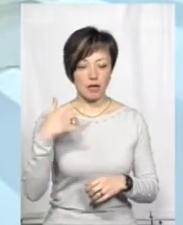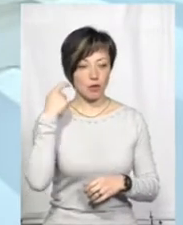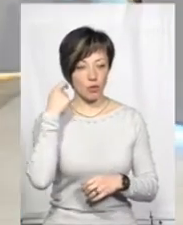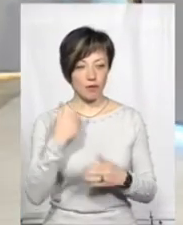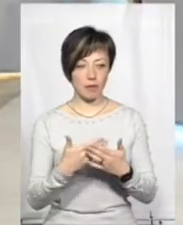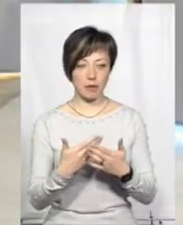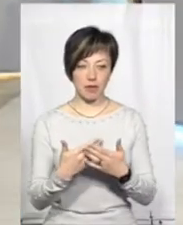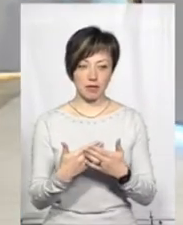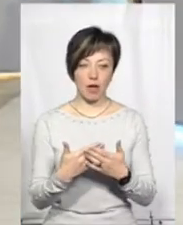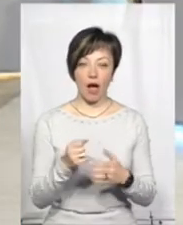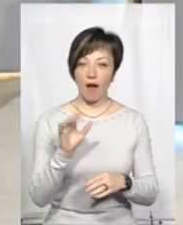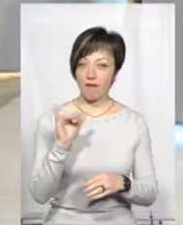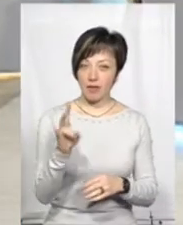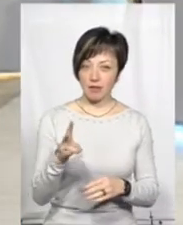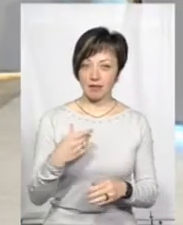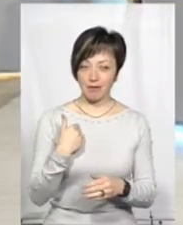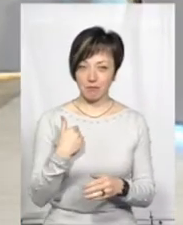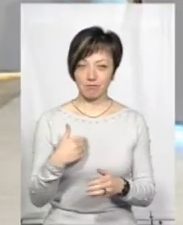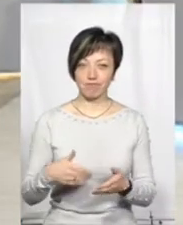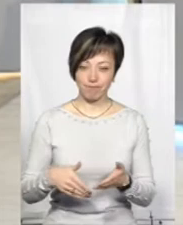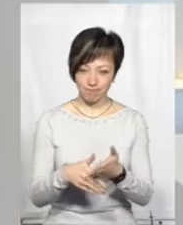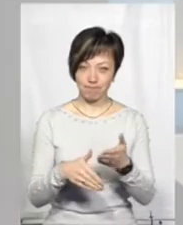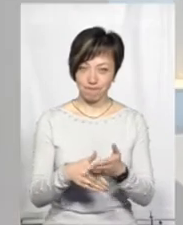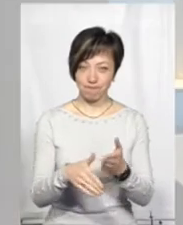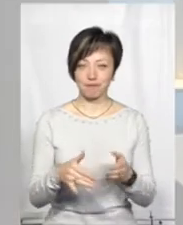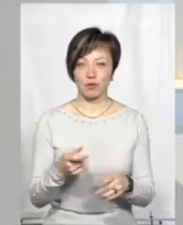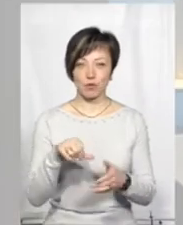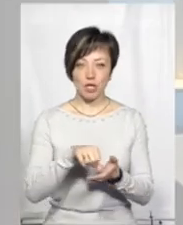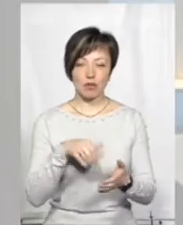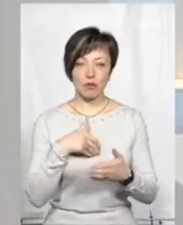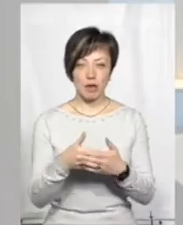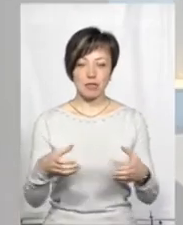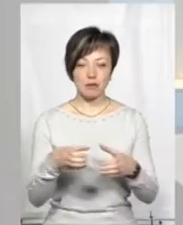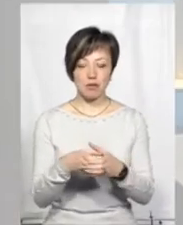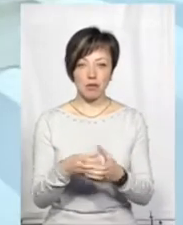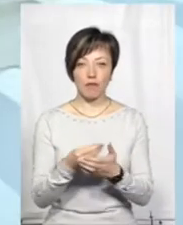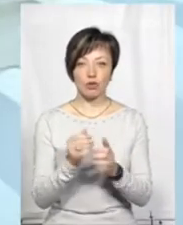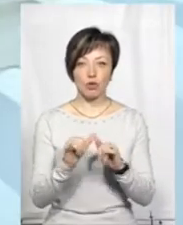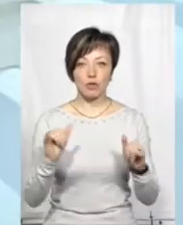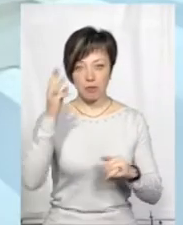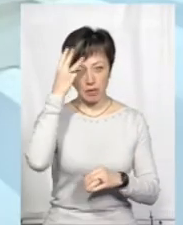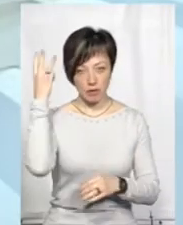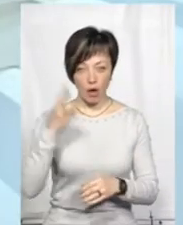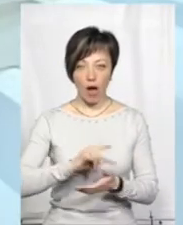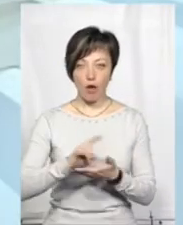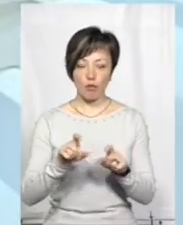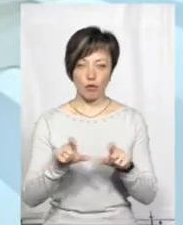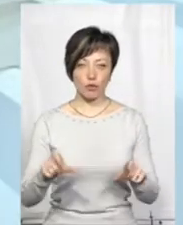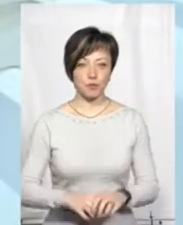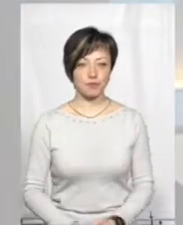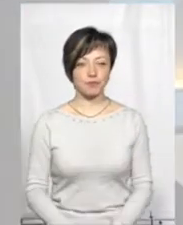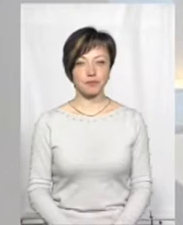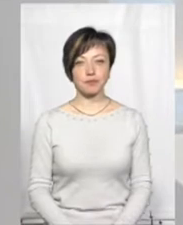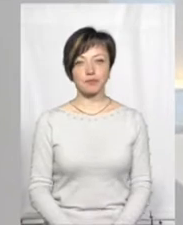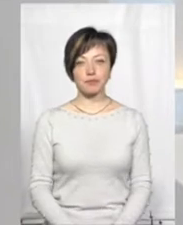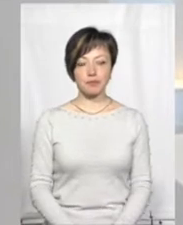років там приблизно. Але він ще підганяє нас, учасників саме громадської спілки «Фонд розвитку Хмельницького аеропорту». От